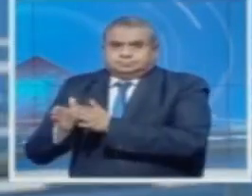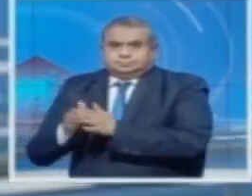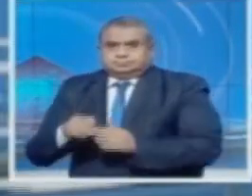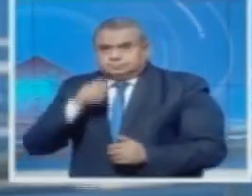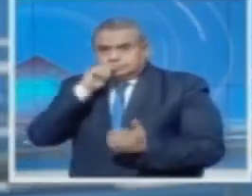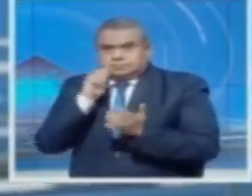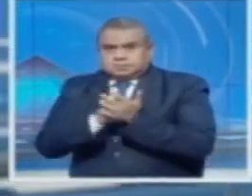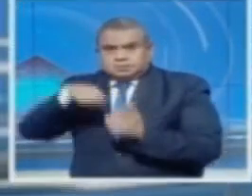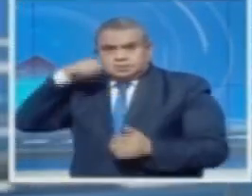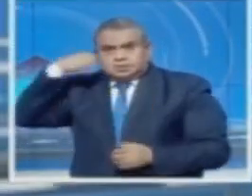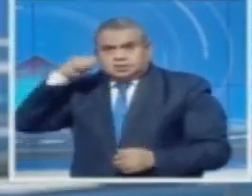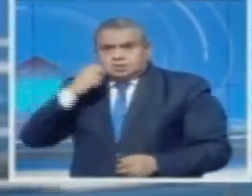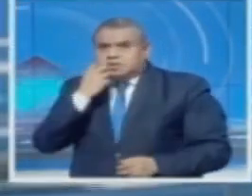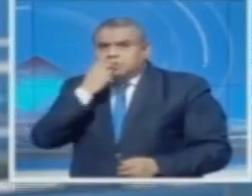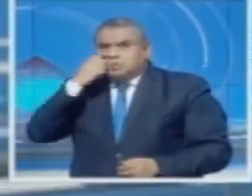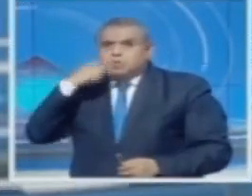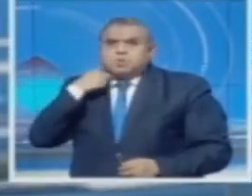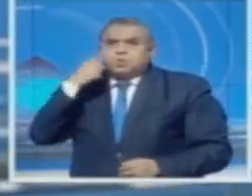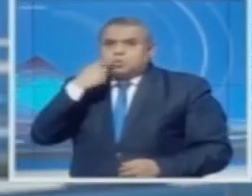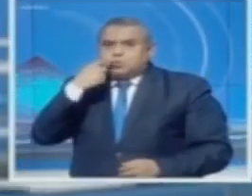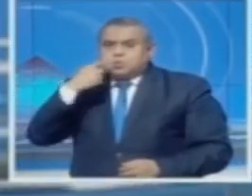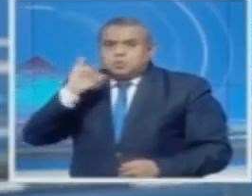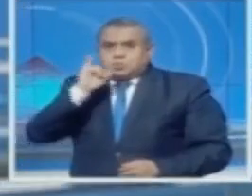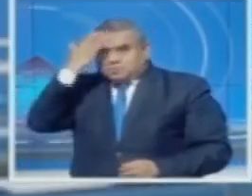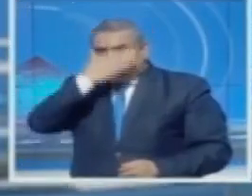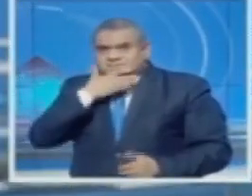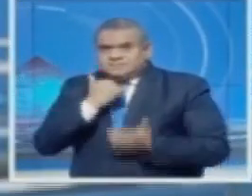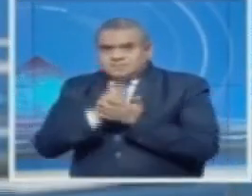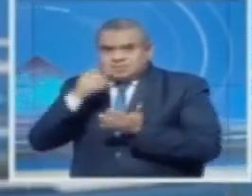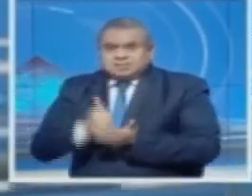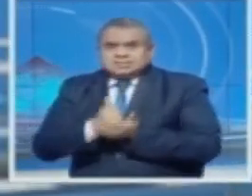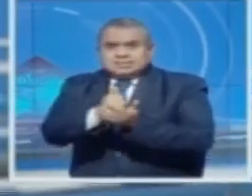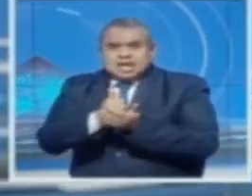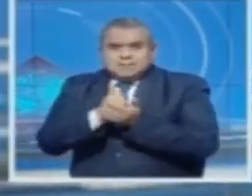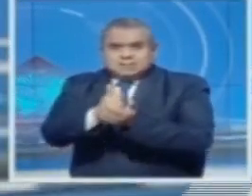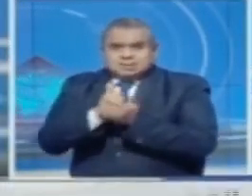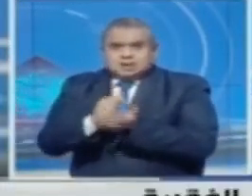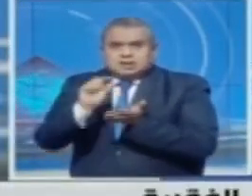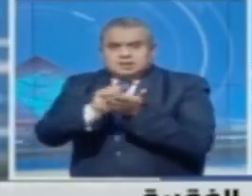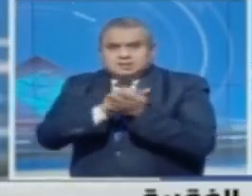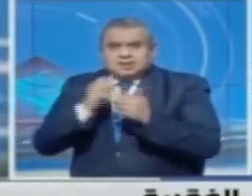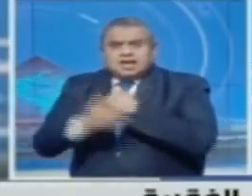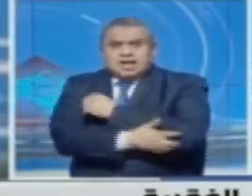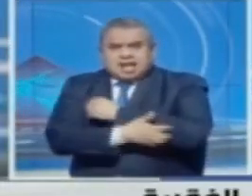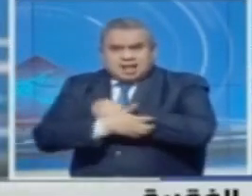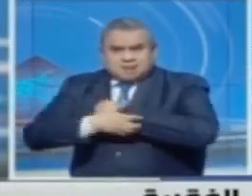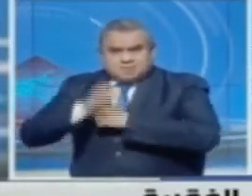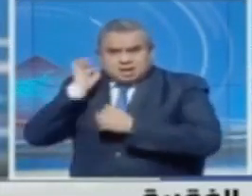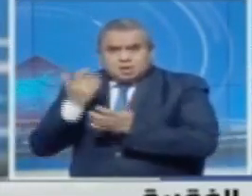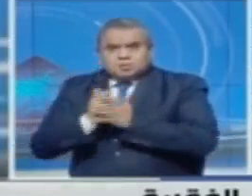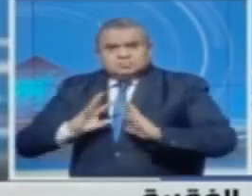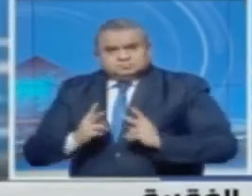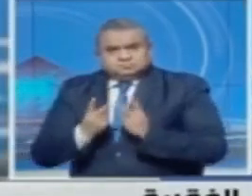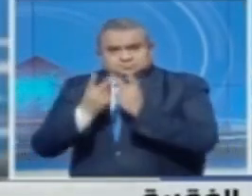من جانبه أكد رئيس الكونغو ضرورة دعم برامج الدول النامية والدول الفقيرة لتحقيق